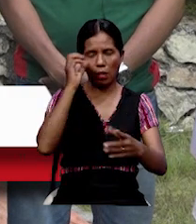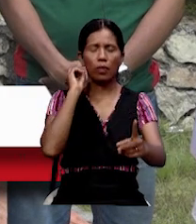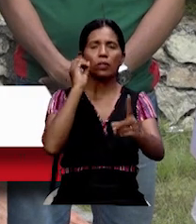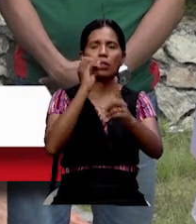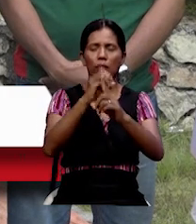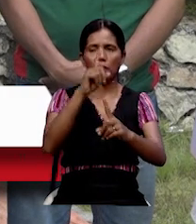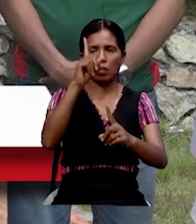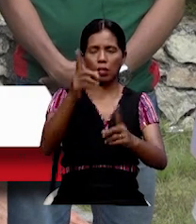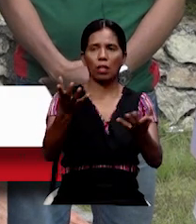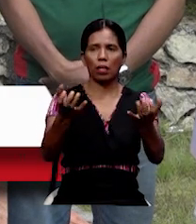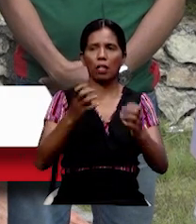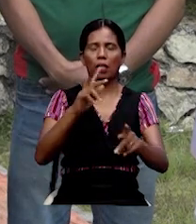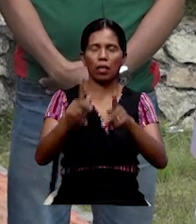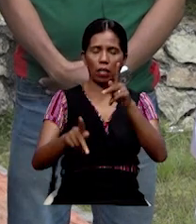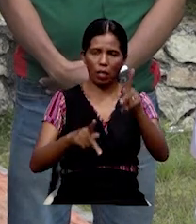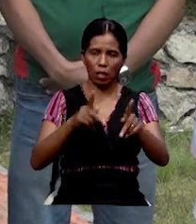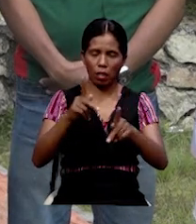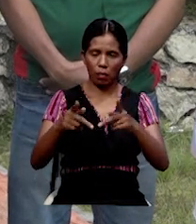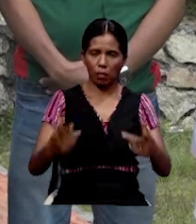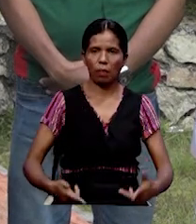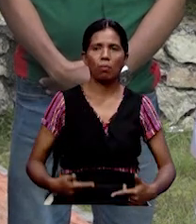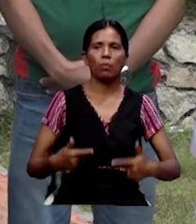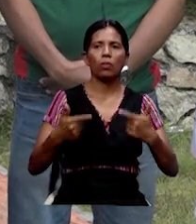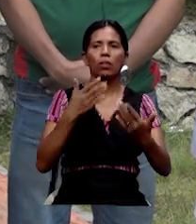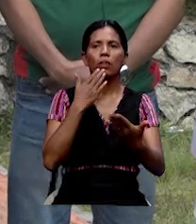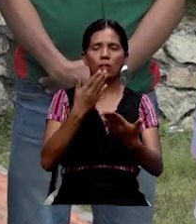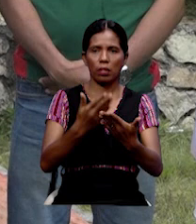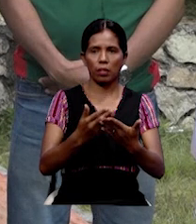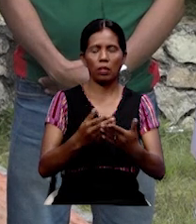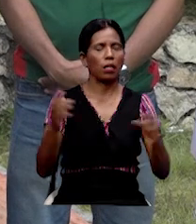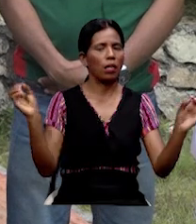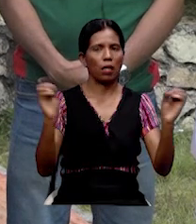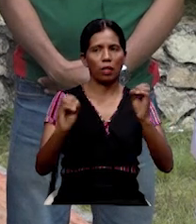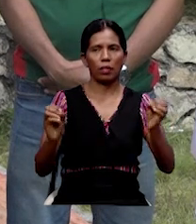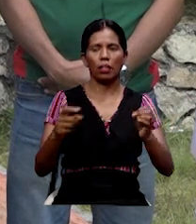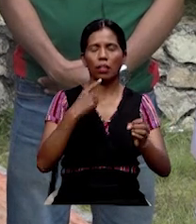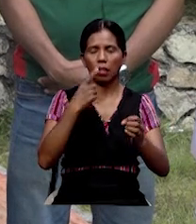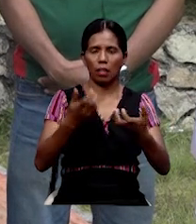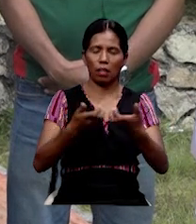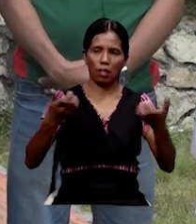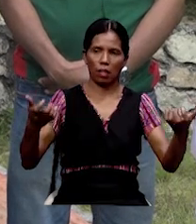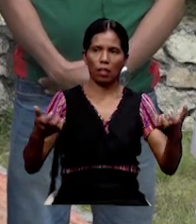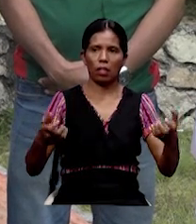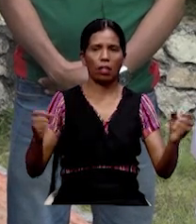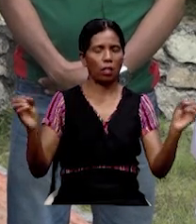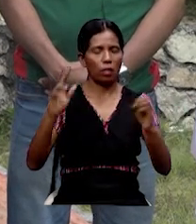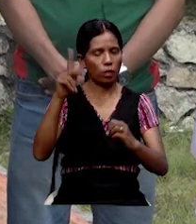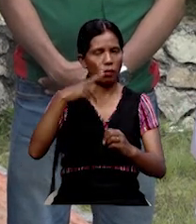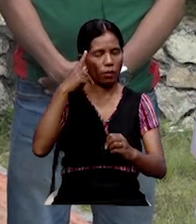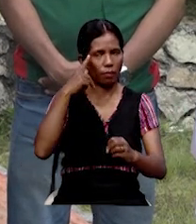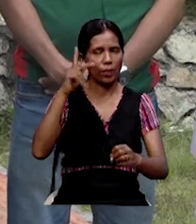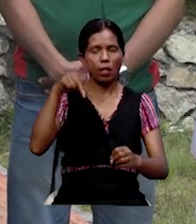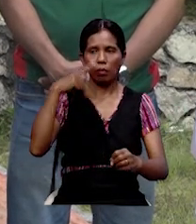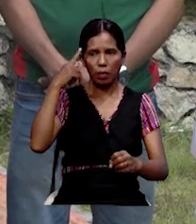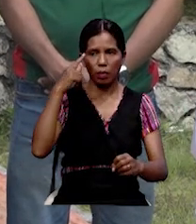idadet, hakara pobo ba muris dia. Laos ida nebe ma haketak, ne laos politik. Politik